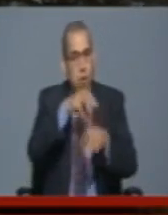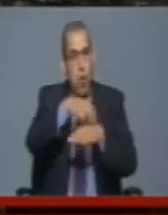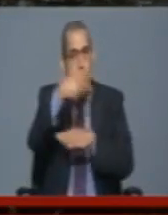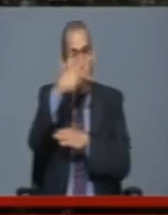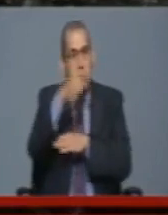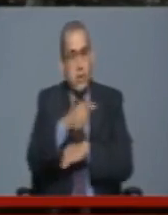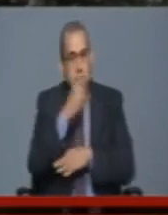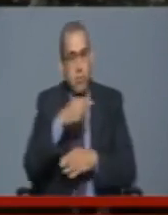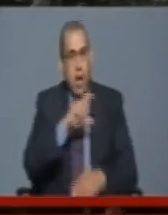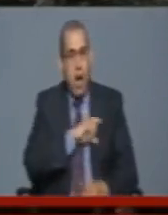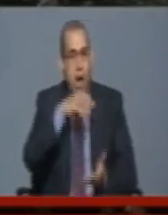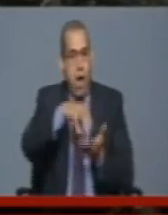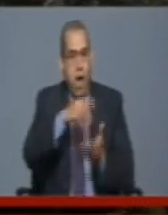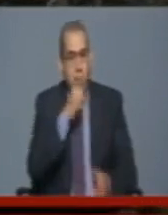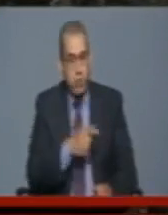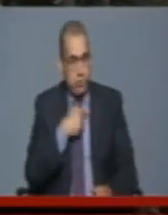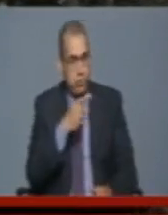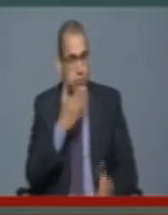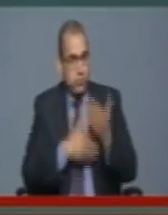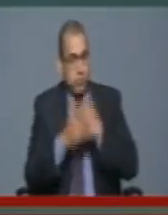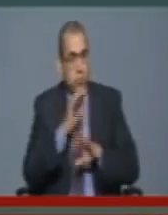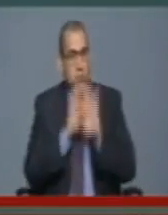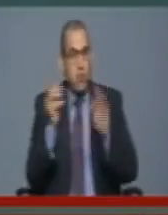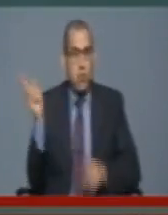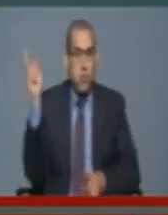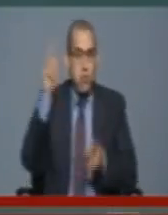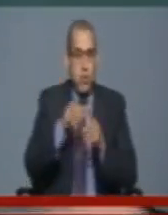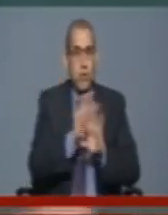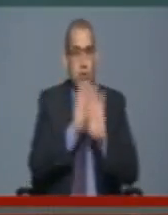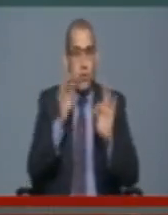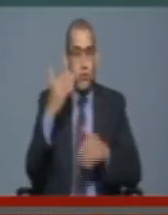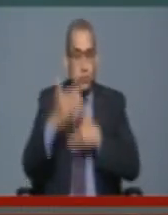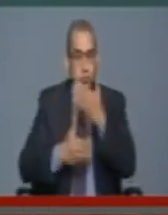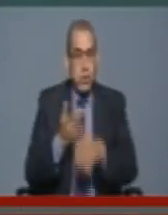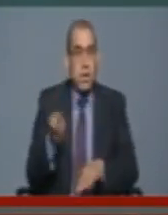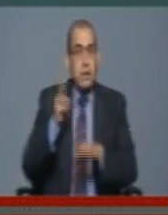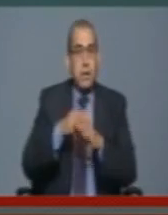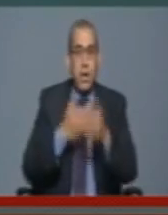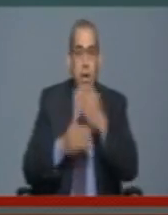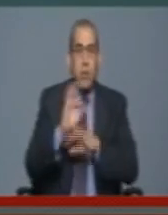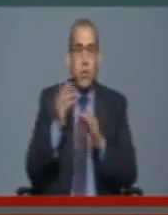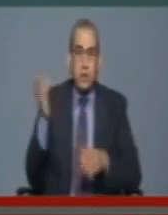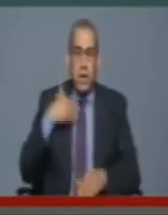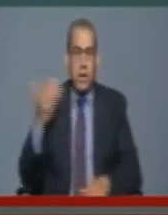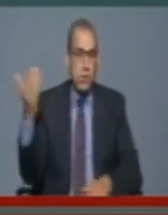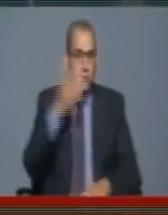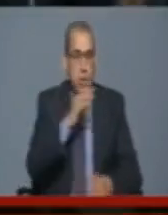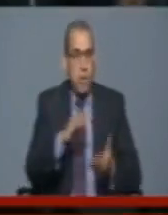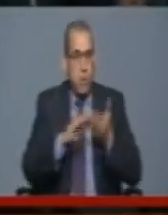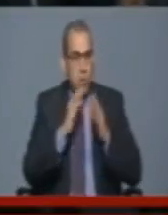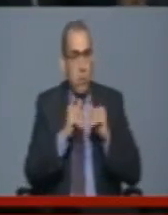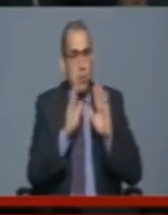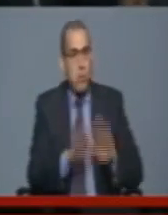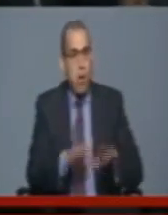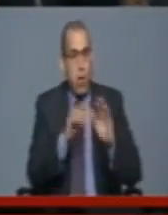القاهرة. علنا نعود إليكم في رحلة ونرجع لديارنا، وتدخلون معنا باحات